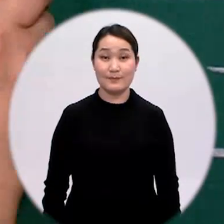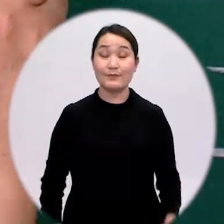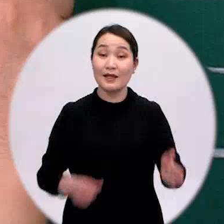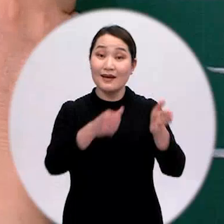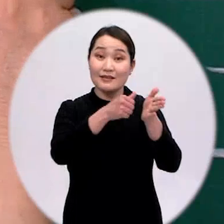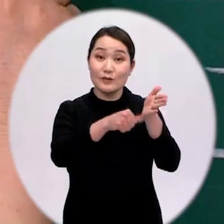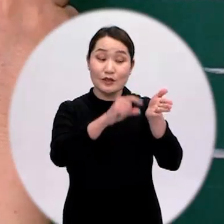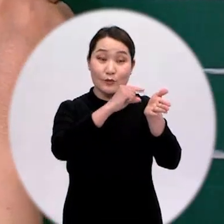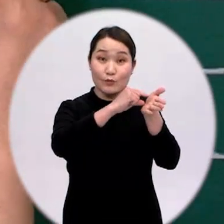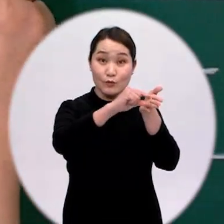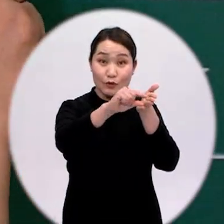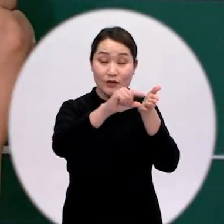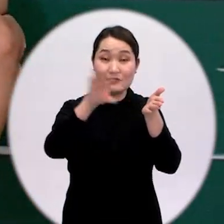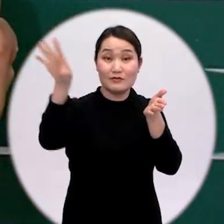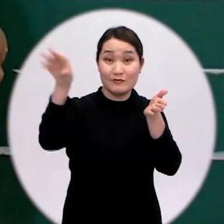мөрөө гүйцээ бичиж.